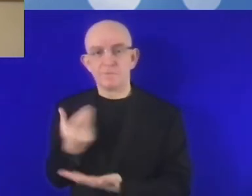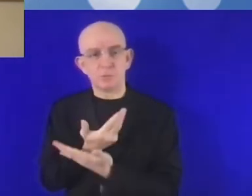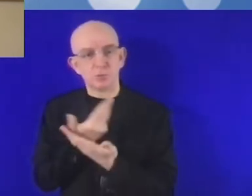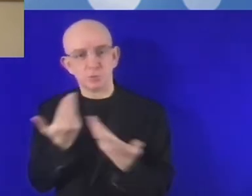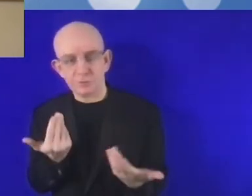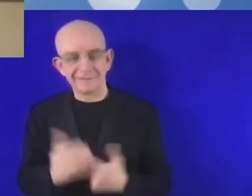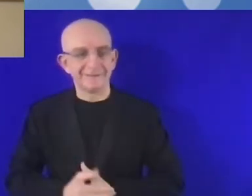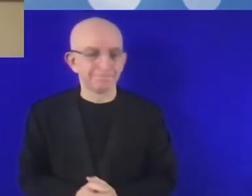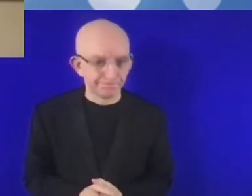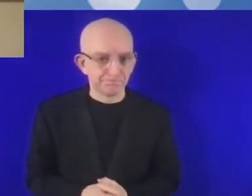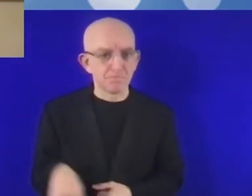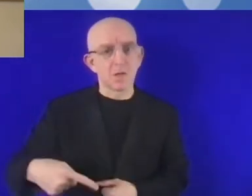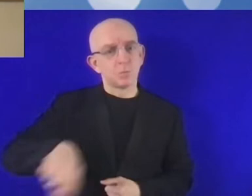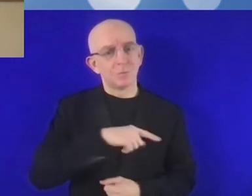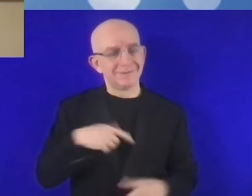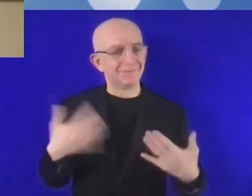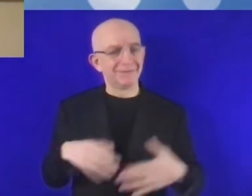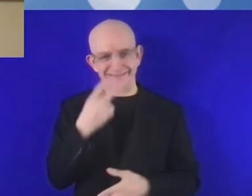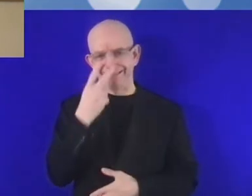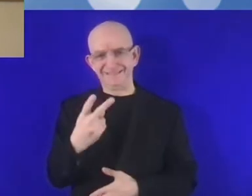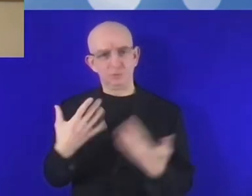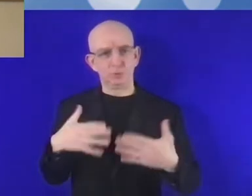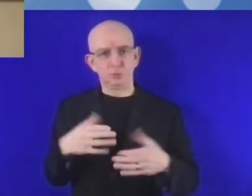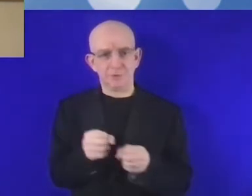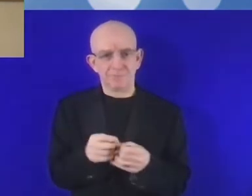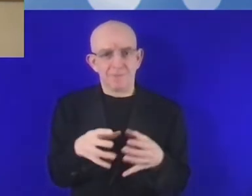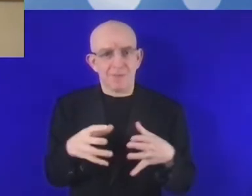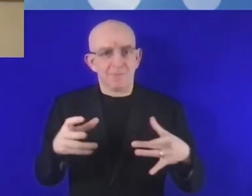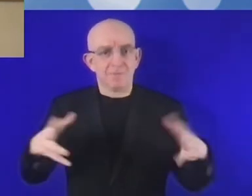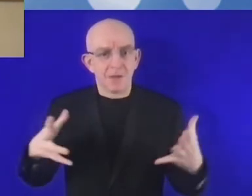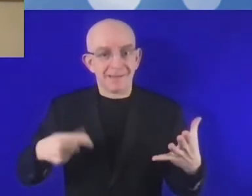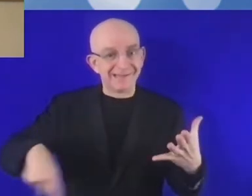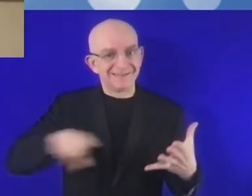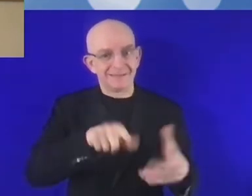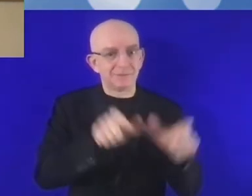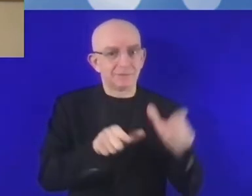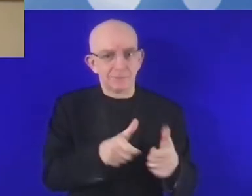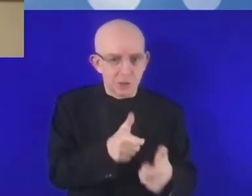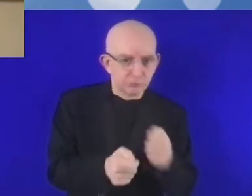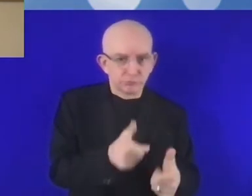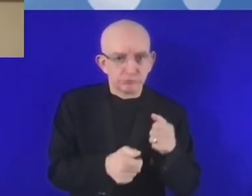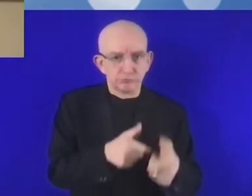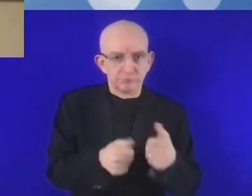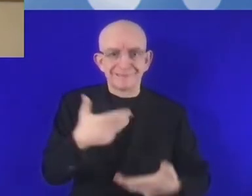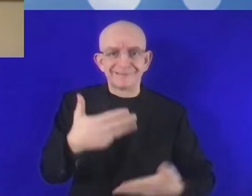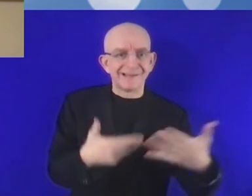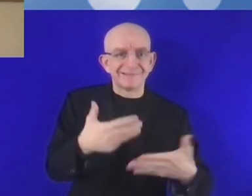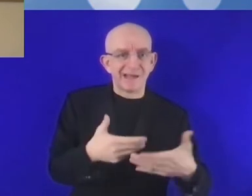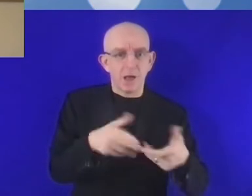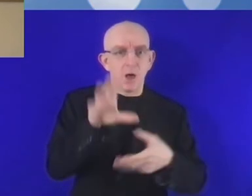هاتين المجموعتين من البلاد وبين الشباب فيها. ولاحظنا أيضا في كثير من الأسواق